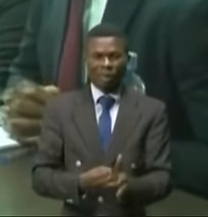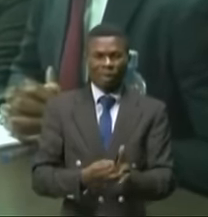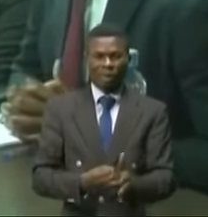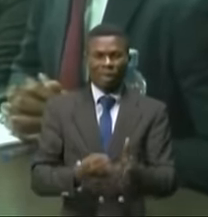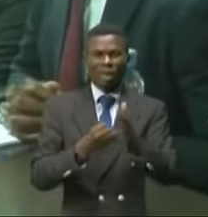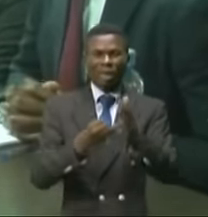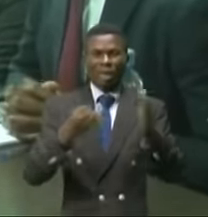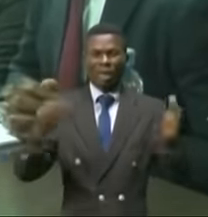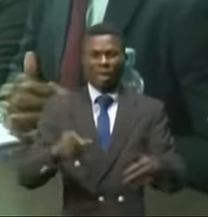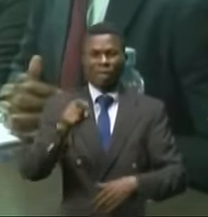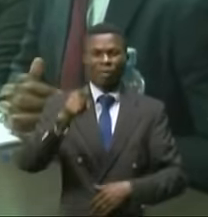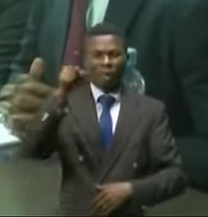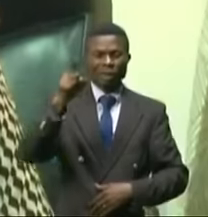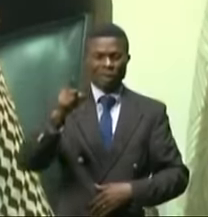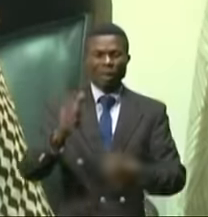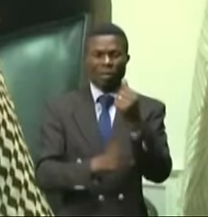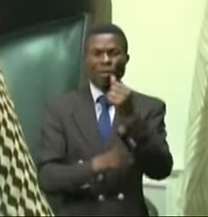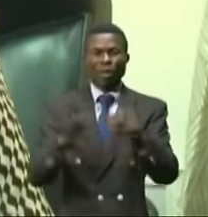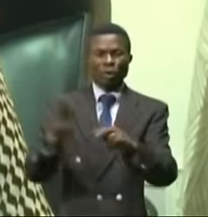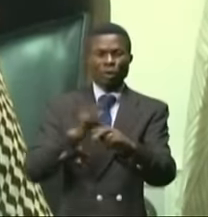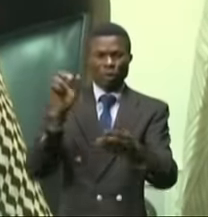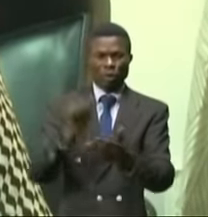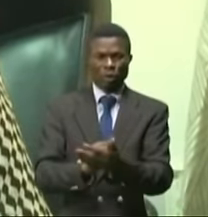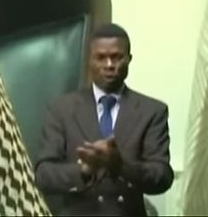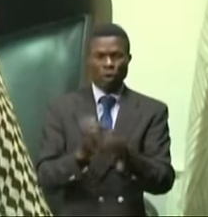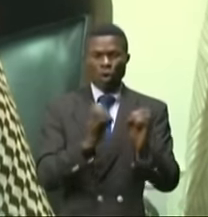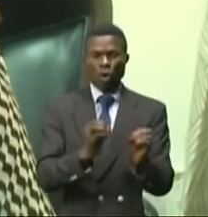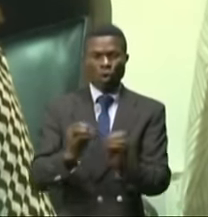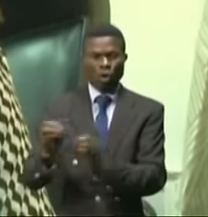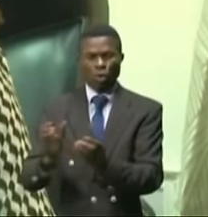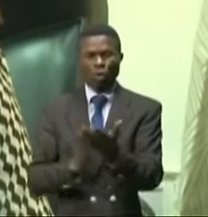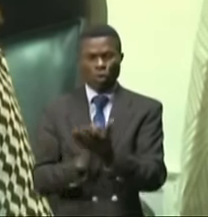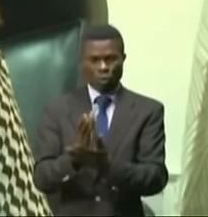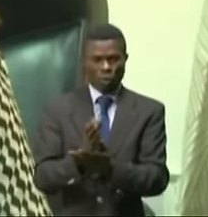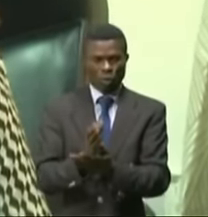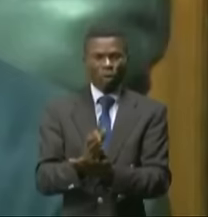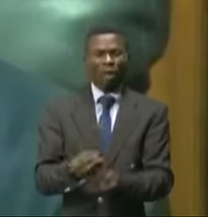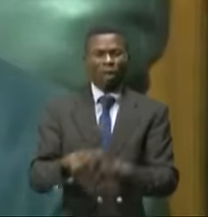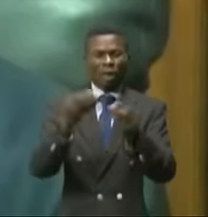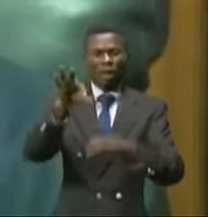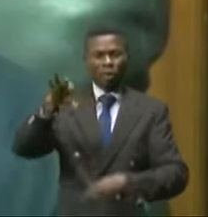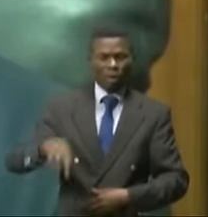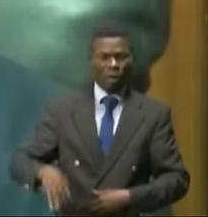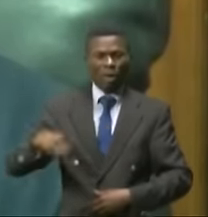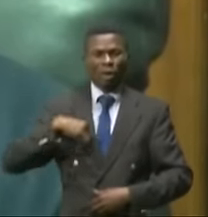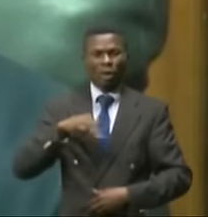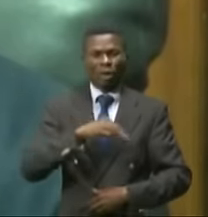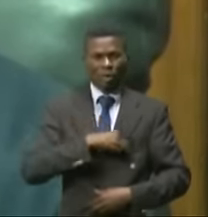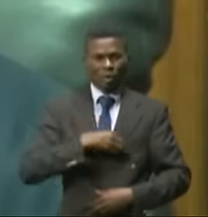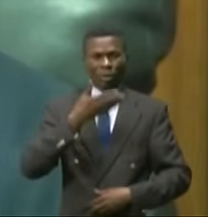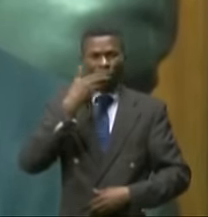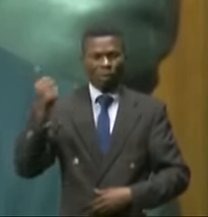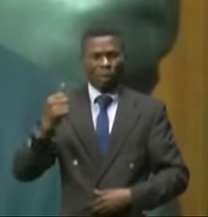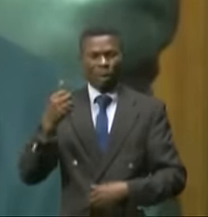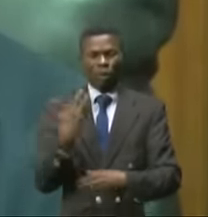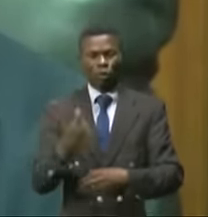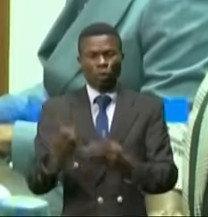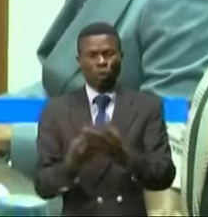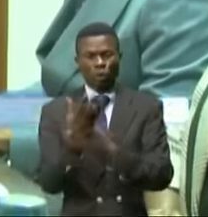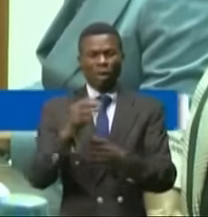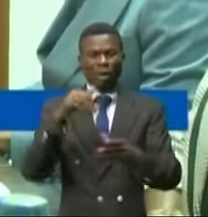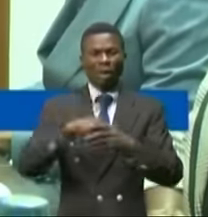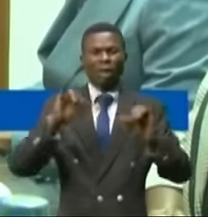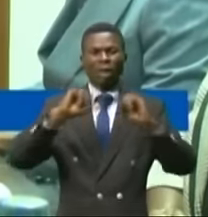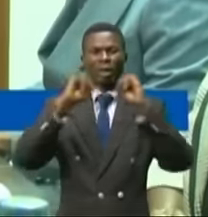de consommateurs, c'est vaut une organisation qui veut faire profiter à ses membres une meilleure productivité